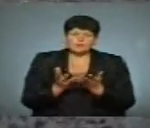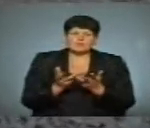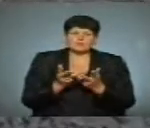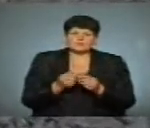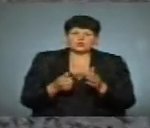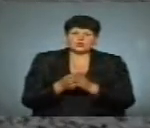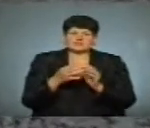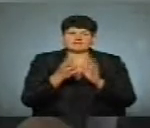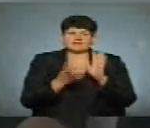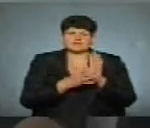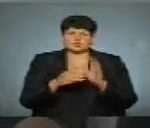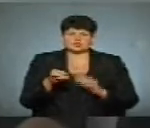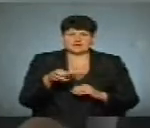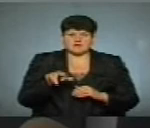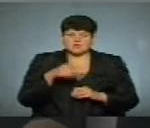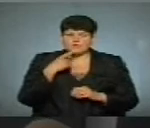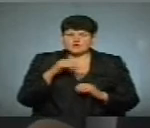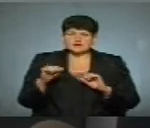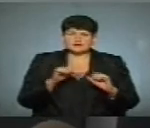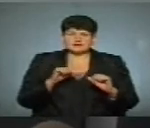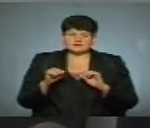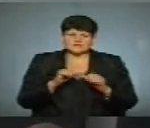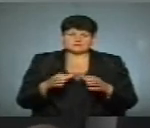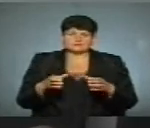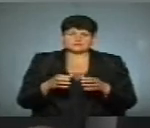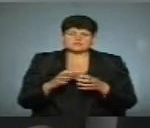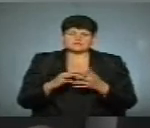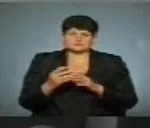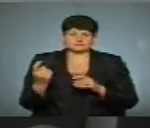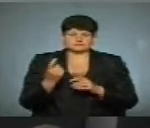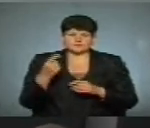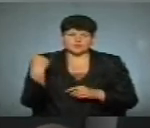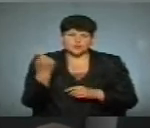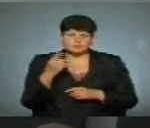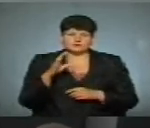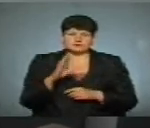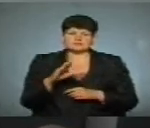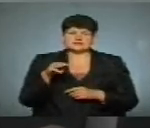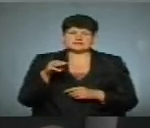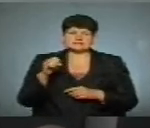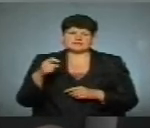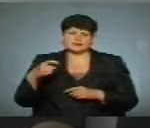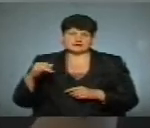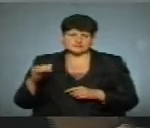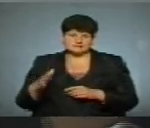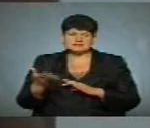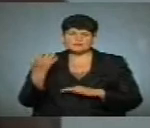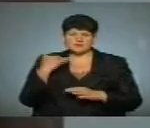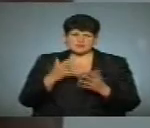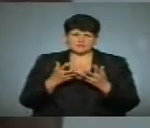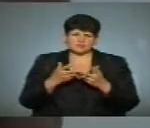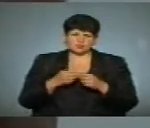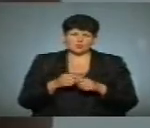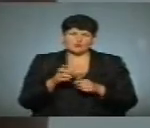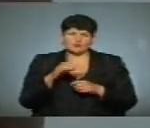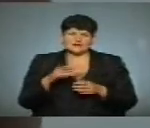підрахувати до 19 травня, каже керівник департаменту агропромислового розвитку області Володимир Стахів. За його словами, за попередніми підрахунками